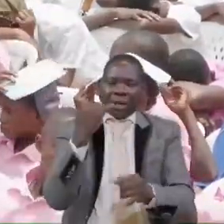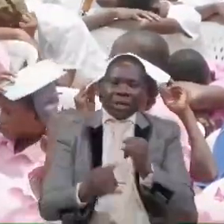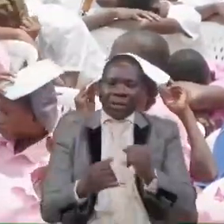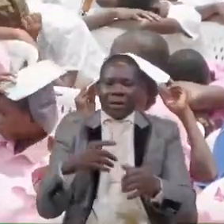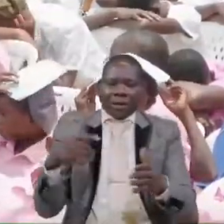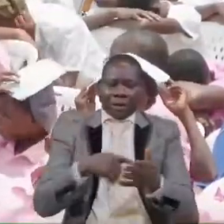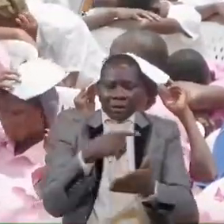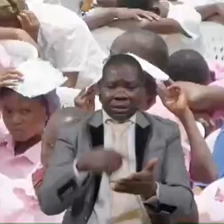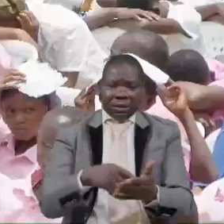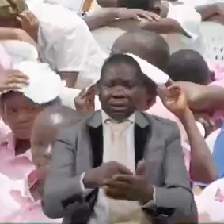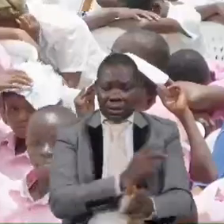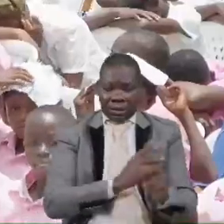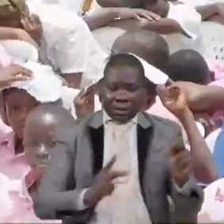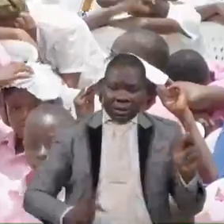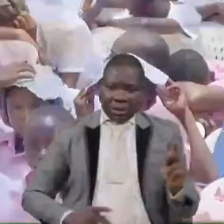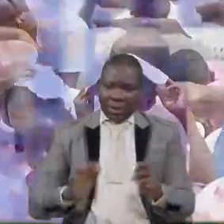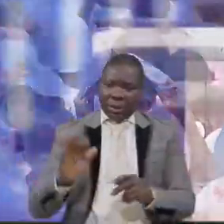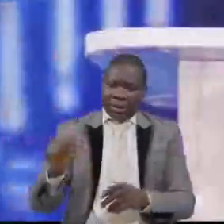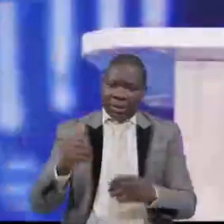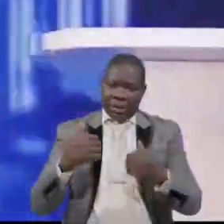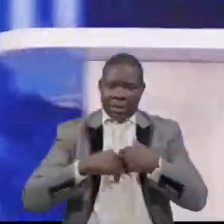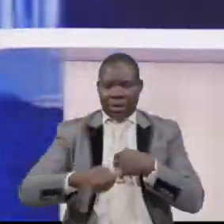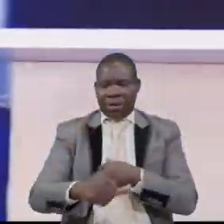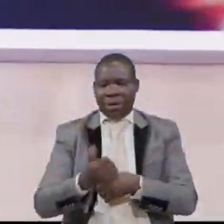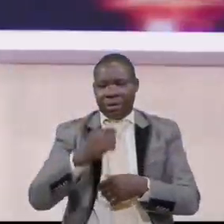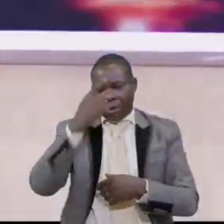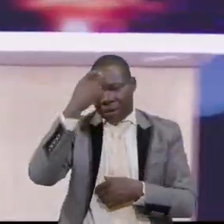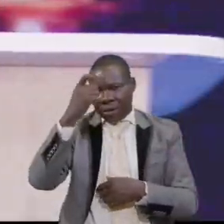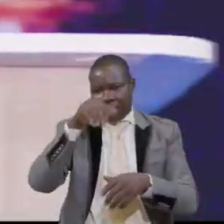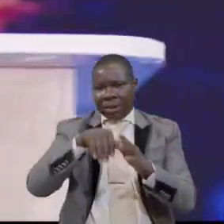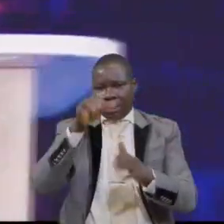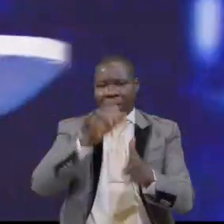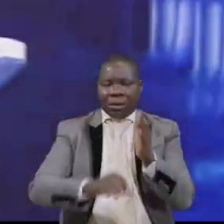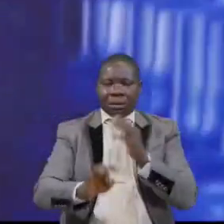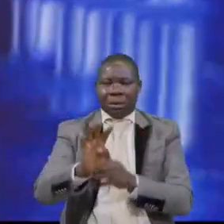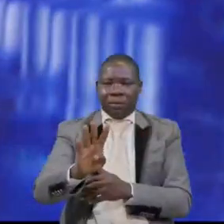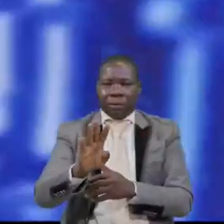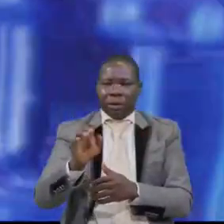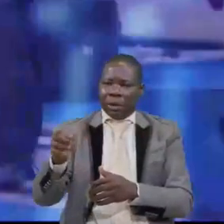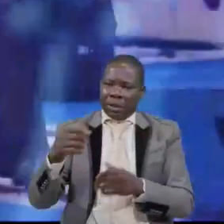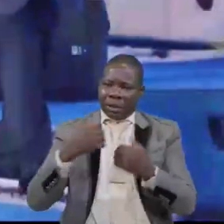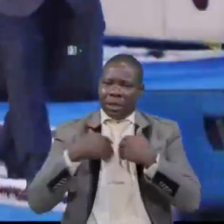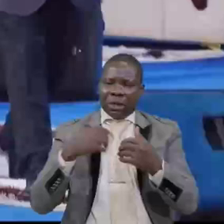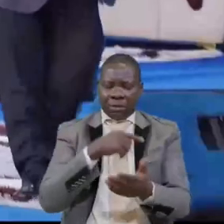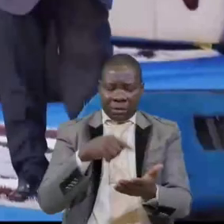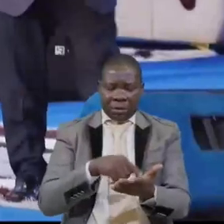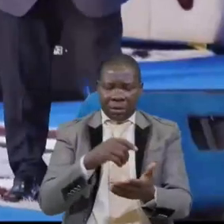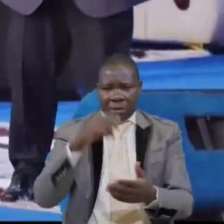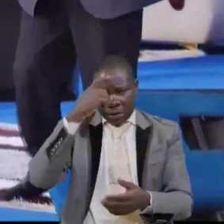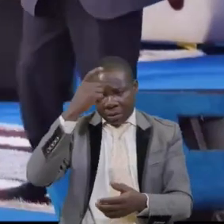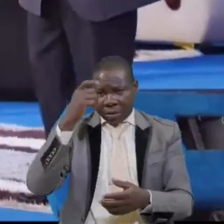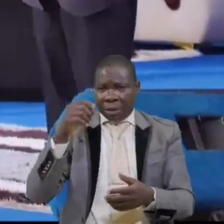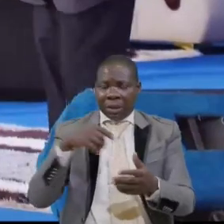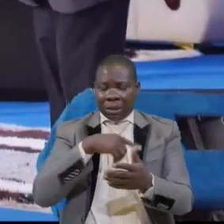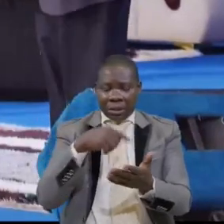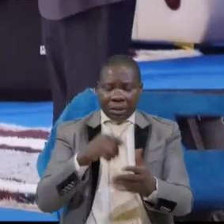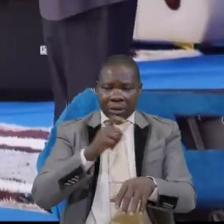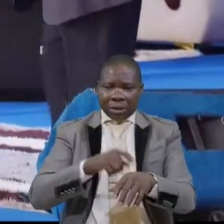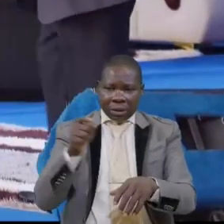lui-même a eu un autre rêve. Chapitre 4, et il a ce rêve. Cette fois-ci, il s'est rappelé le